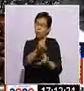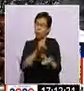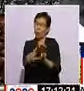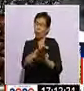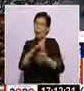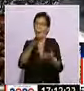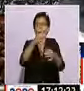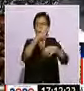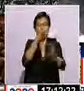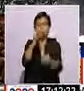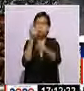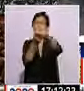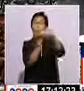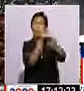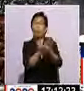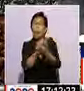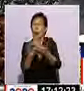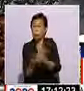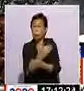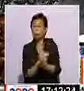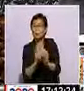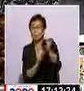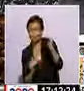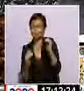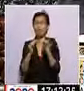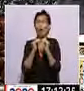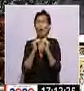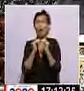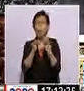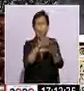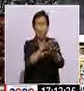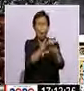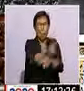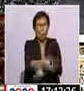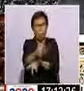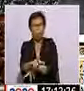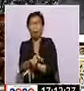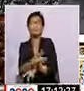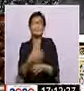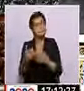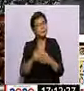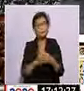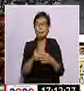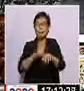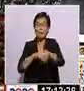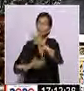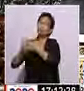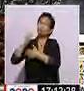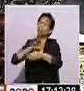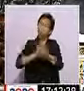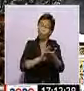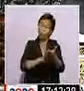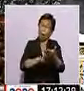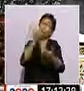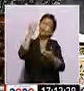membina sekolah-sekolah baru selaras dengan peningkatan populasi penduduk. Walau bagaimanapun, pada masa lalu keadaan sekolah